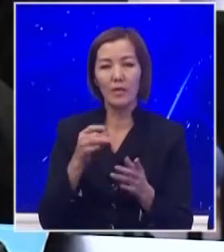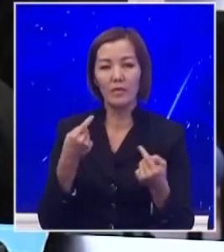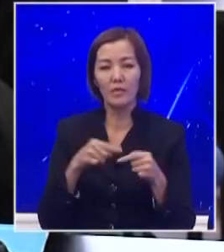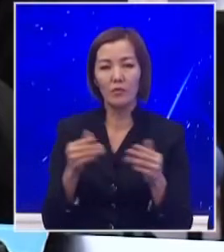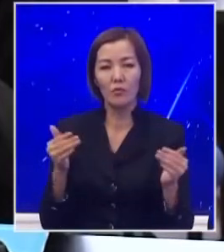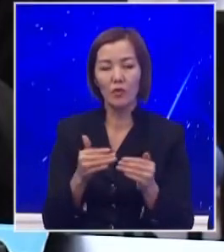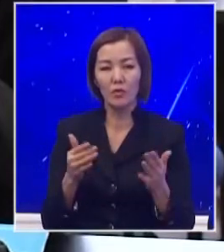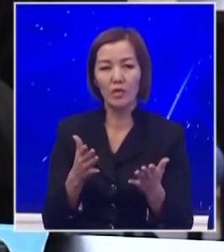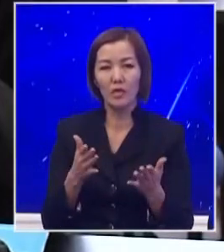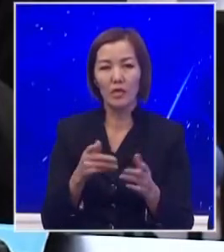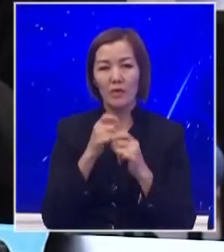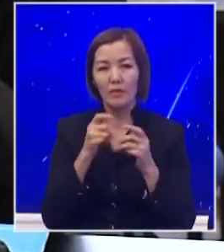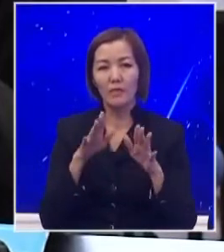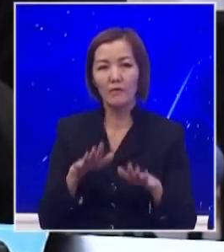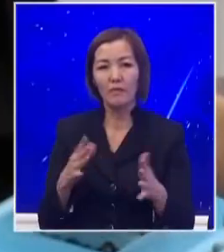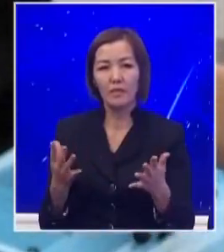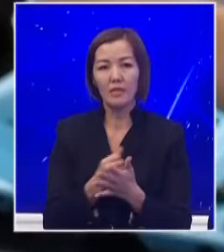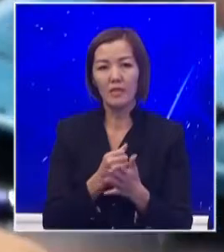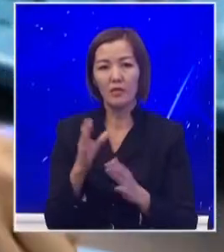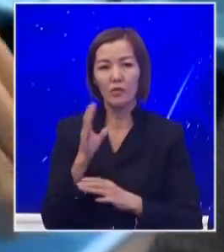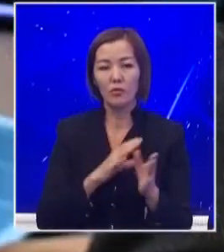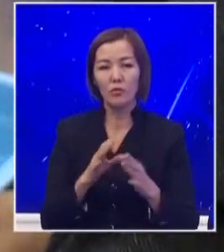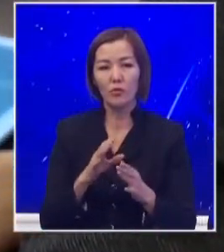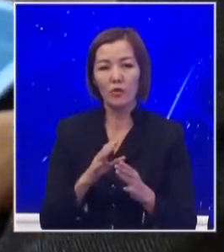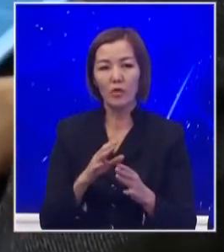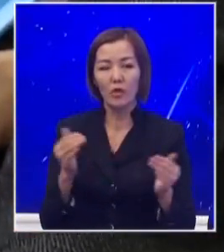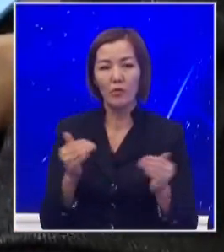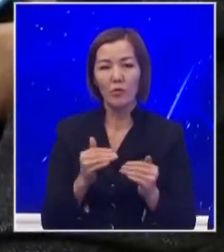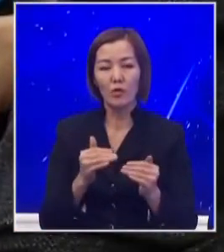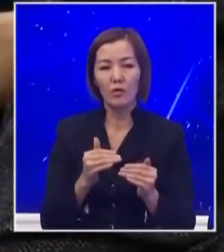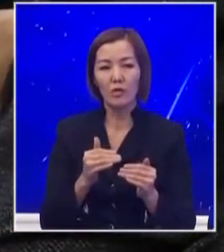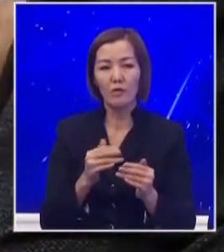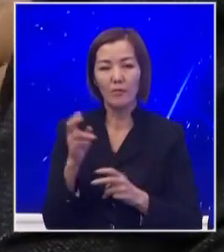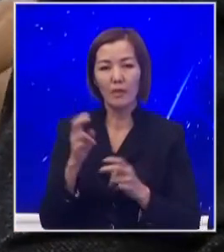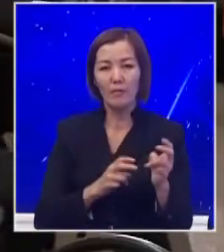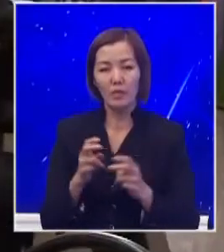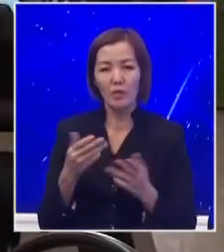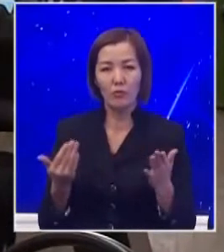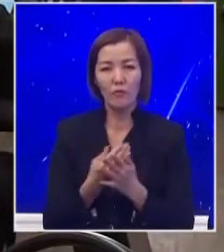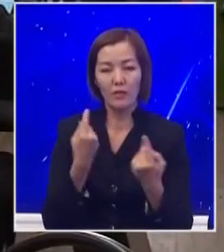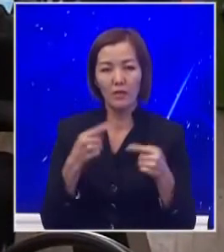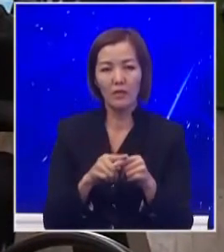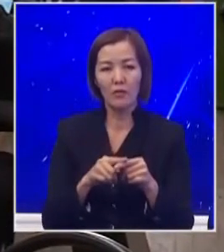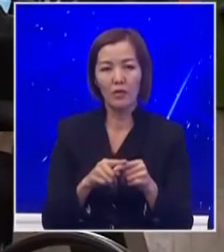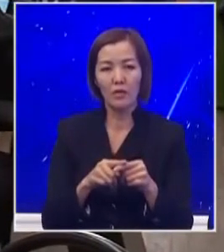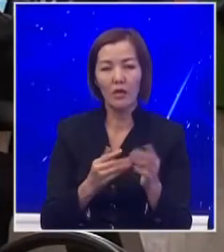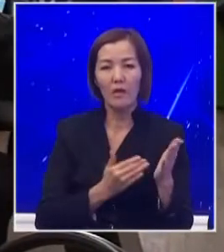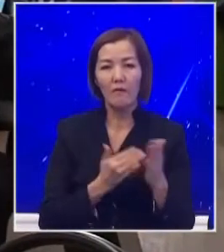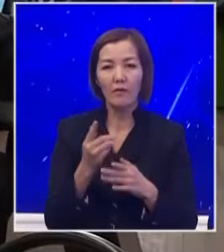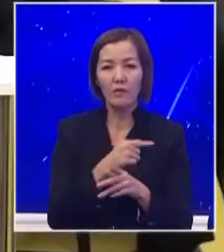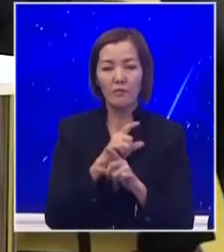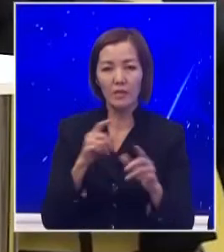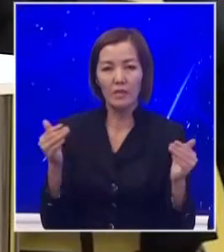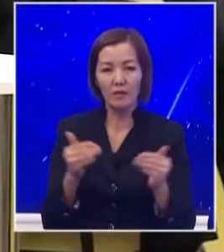политехнического колледжа. Призовые места заняли студенты Талдыкурганского колледжа промышленной индустрии и новых технологий, а также высшего